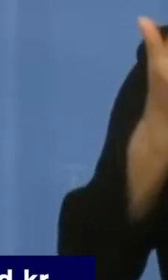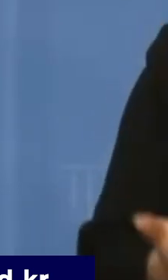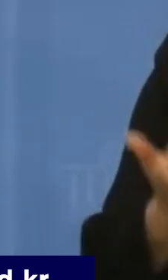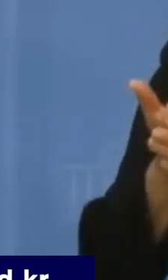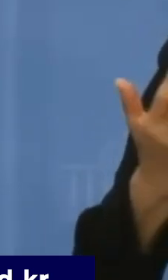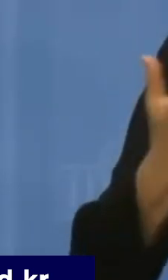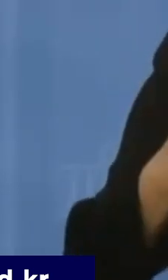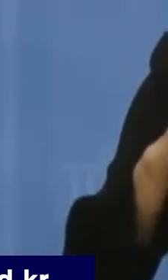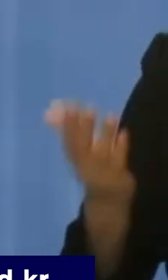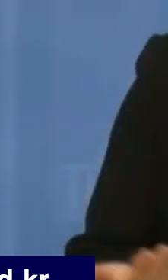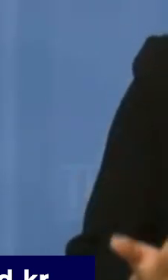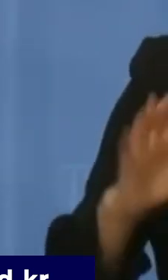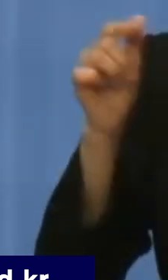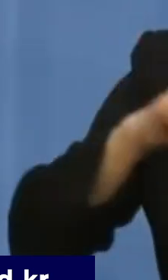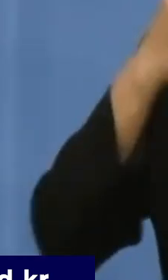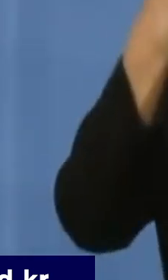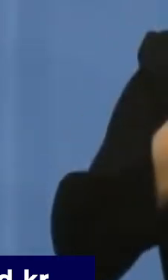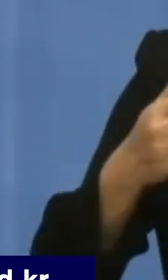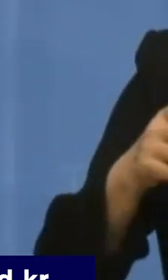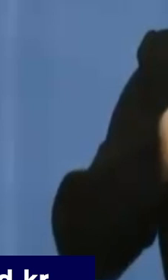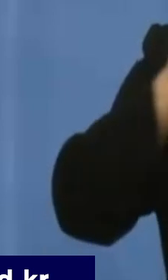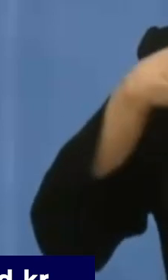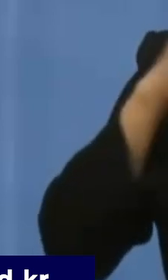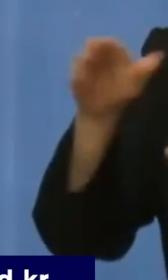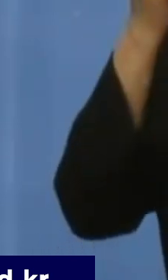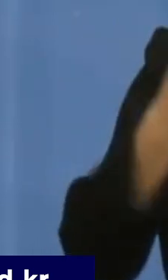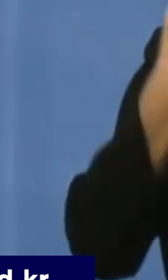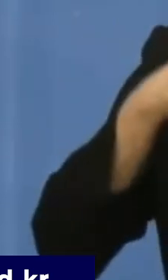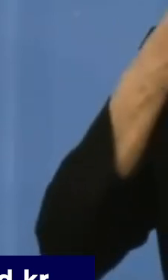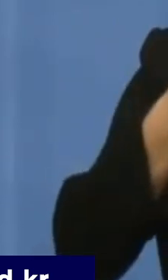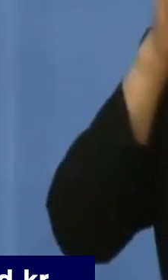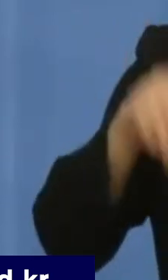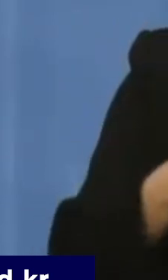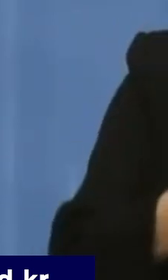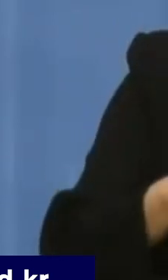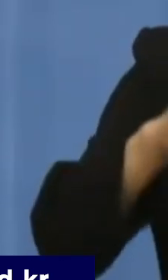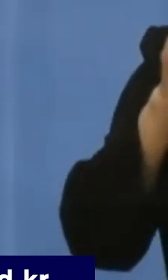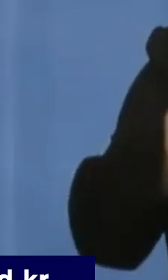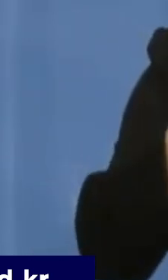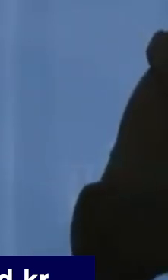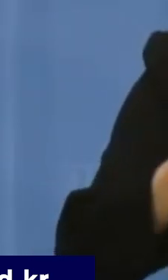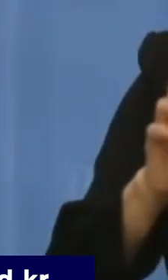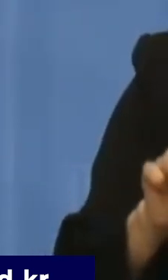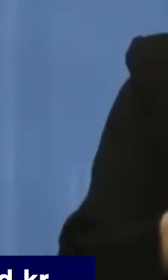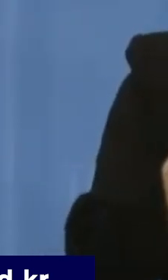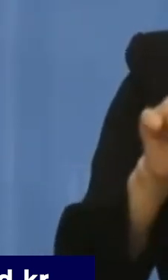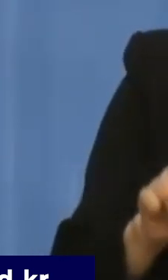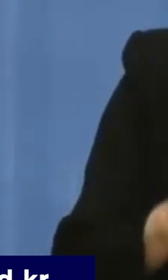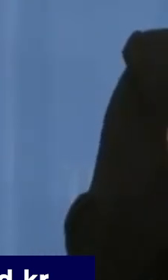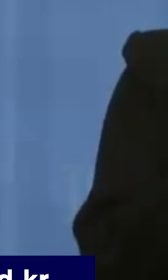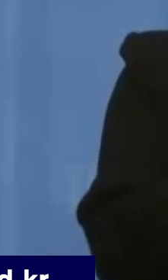참사 국정조사와 이상민 장관 탄핵 결정 때처럼 그리고 다른 민생 법안을 통과시켰을